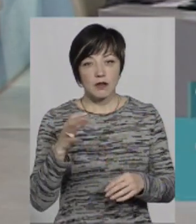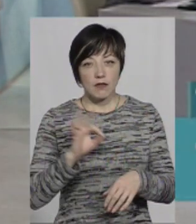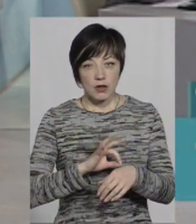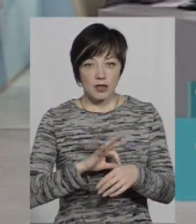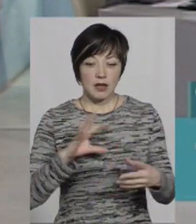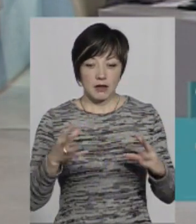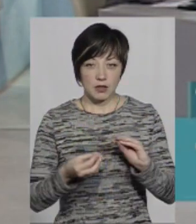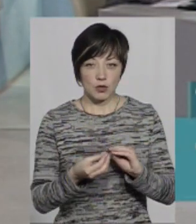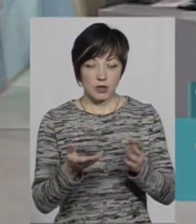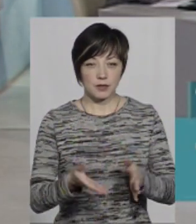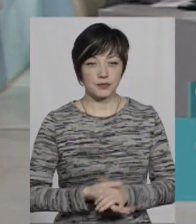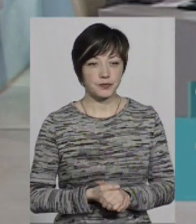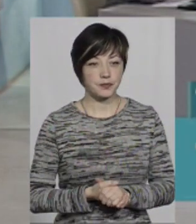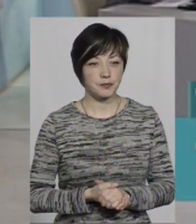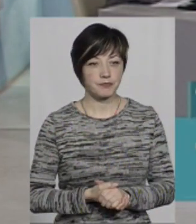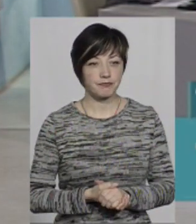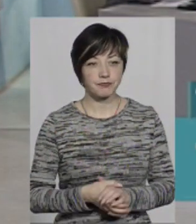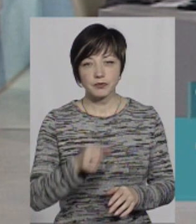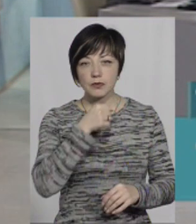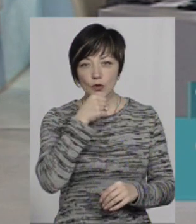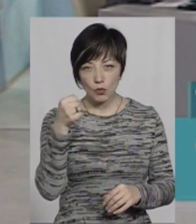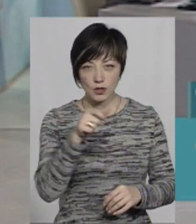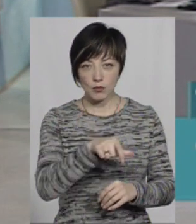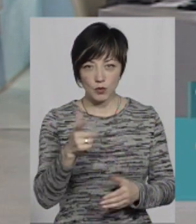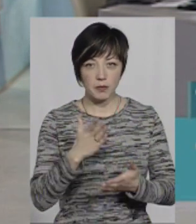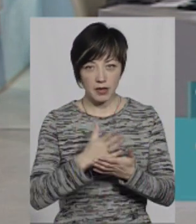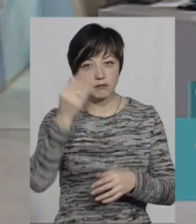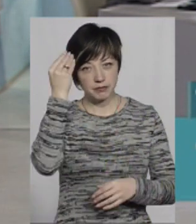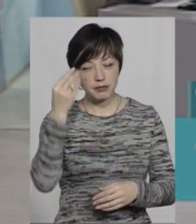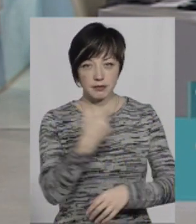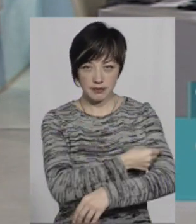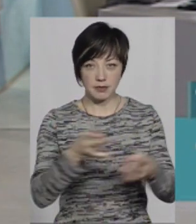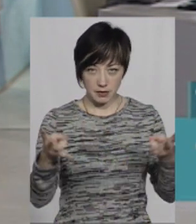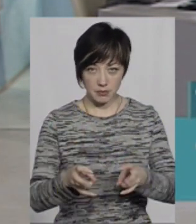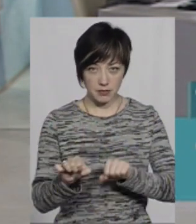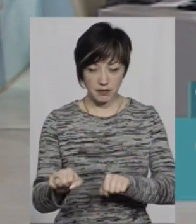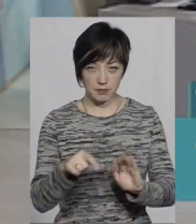хворіють як наслідок. А от дорослим є сенс вакцинуватись?